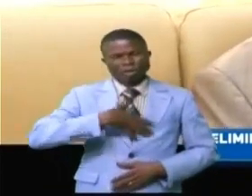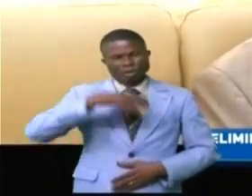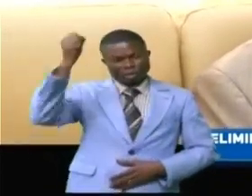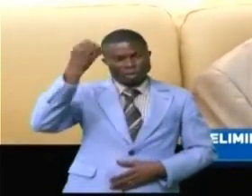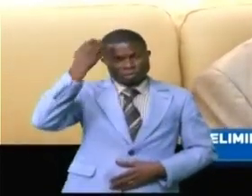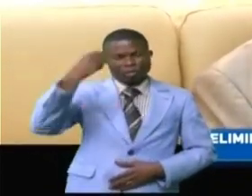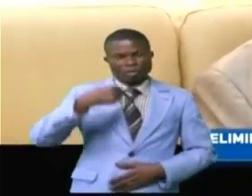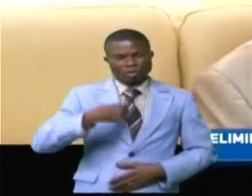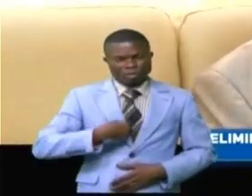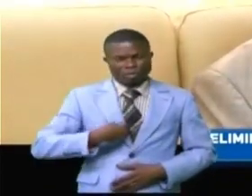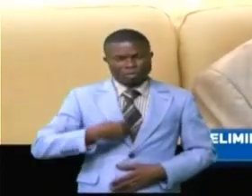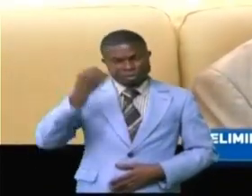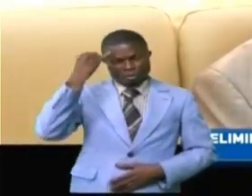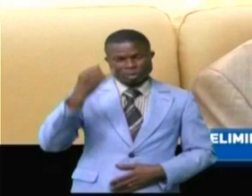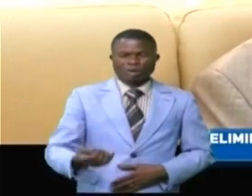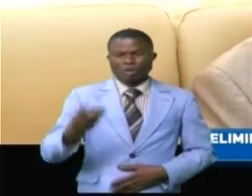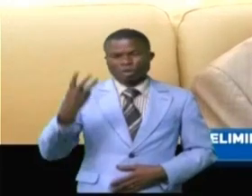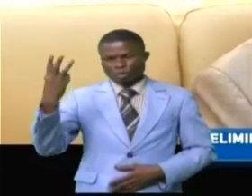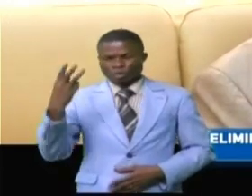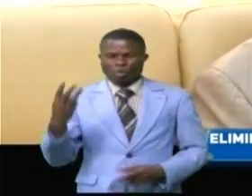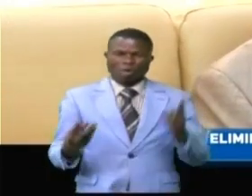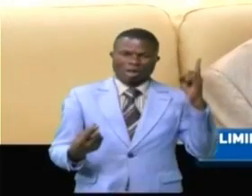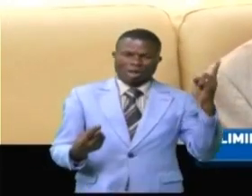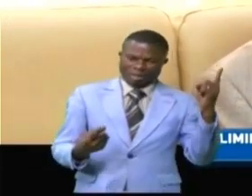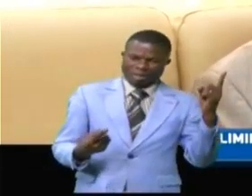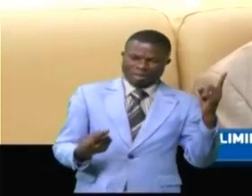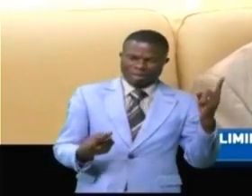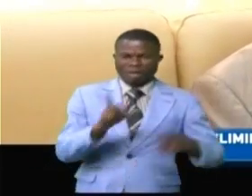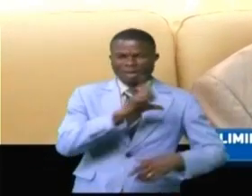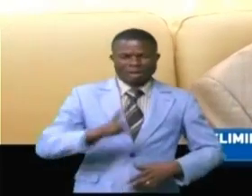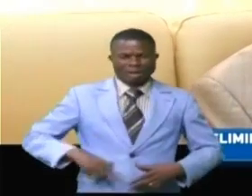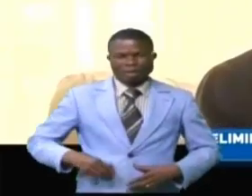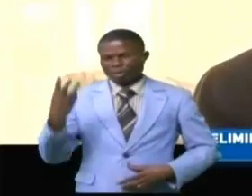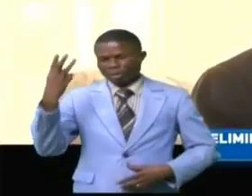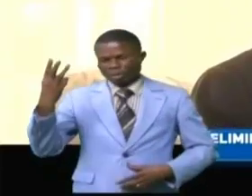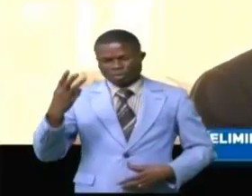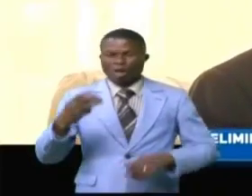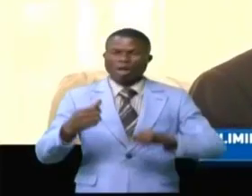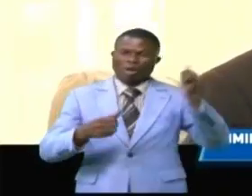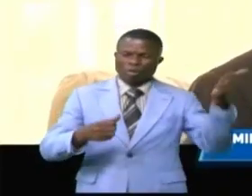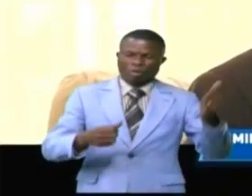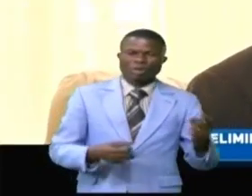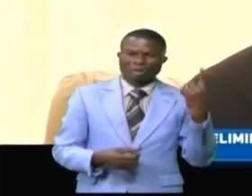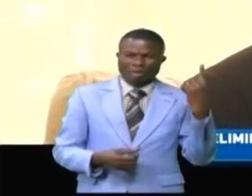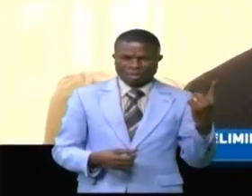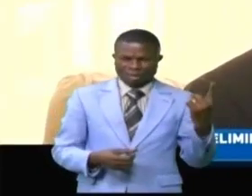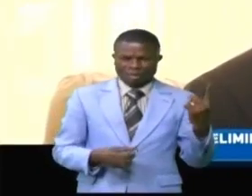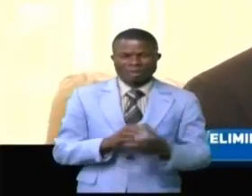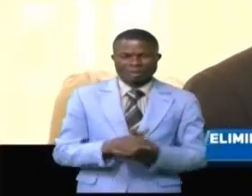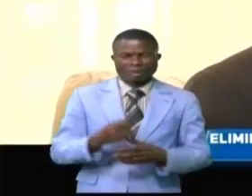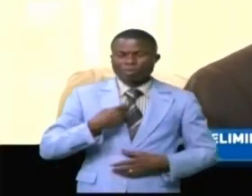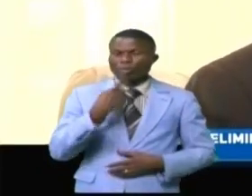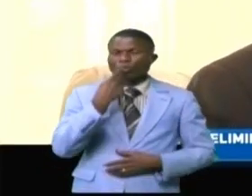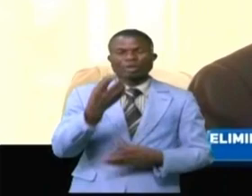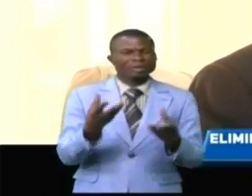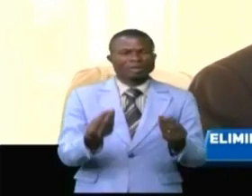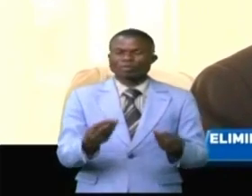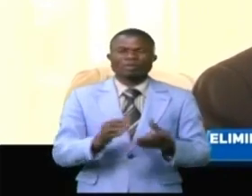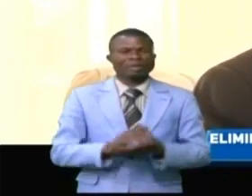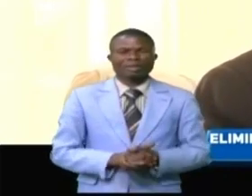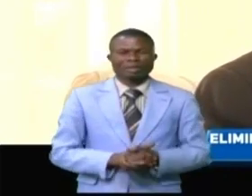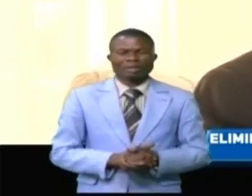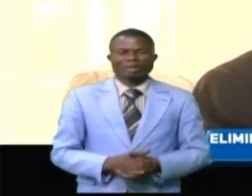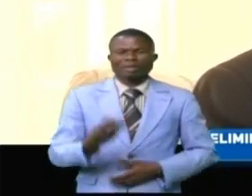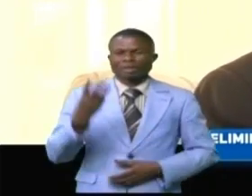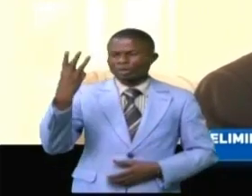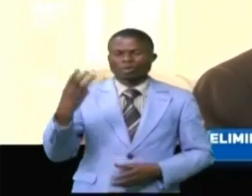pense que ça sera 3-1 en faveur de l'équipe nationale. Moi, je peux dire facilement